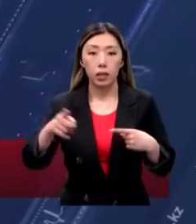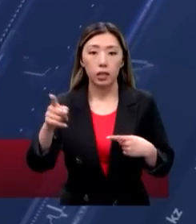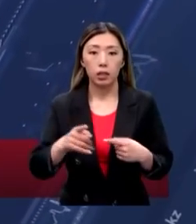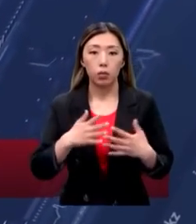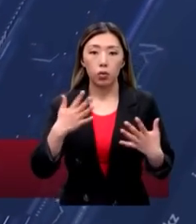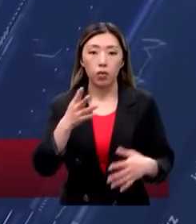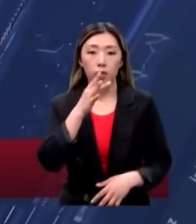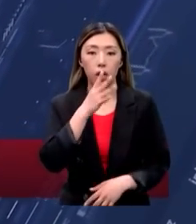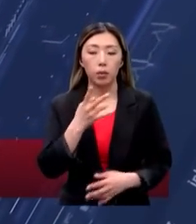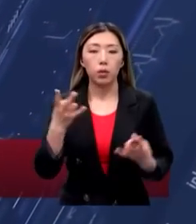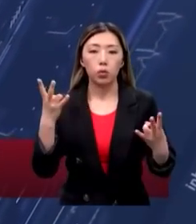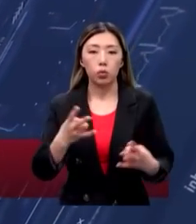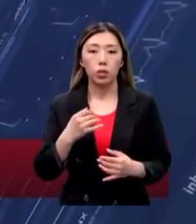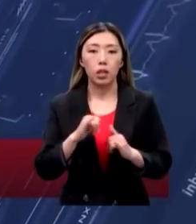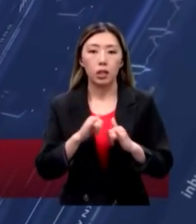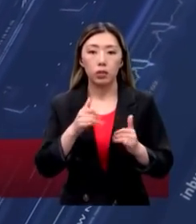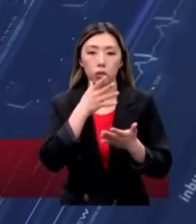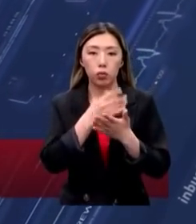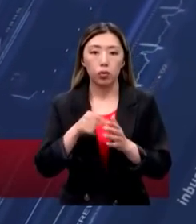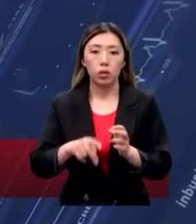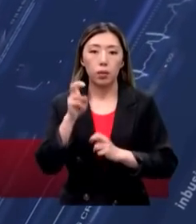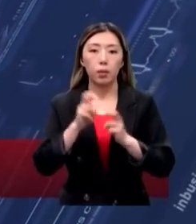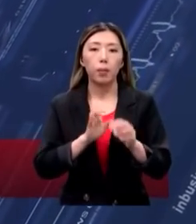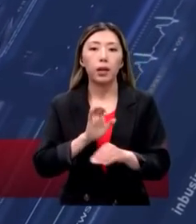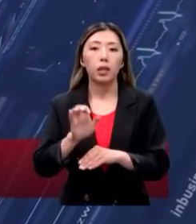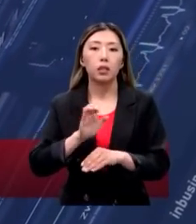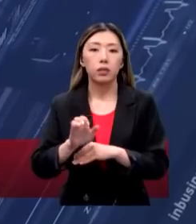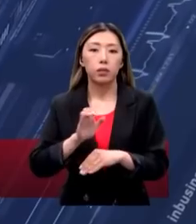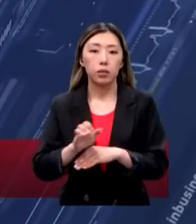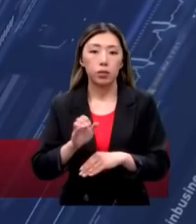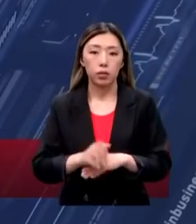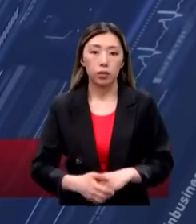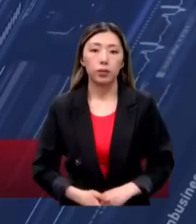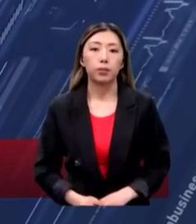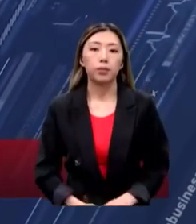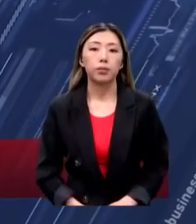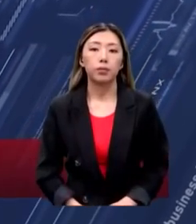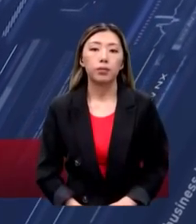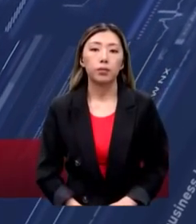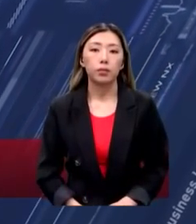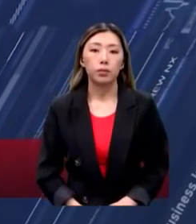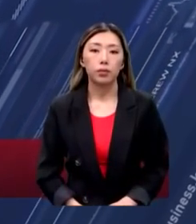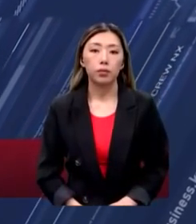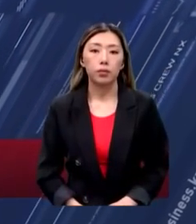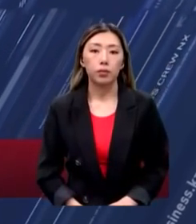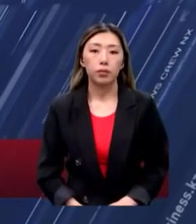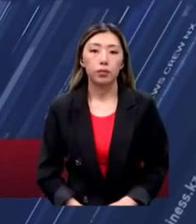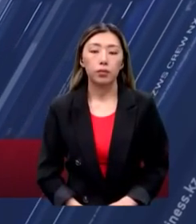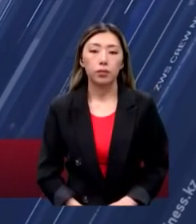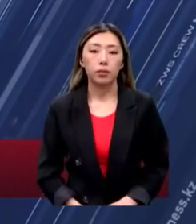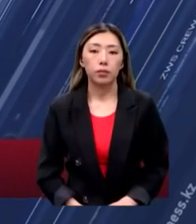необходимо развивать внутреннее производство. И это производство должно быть желательно избыточным. То